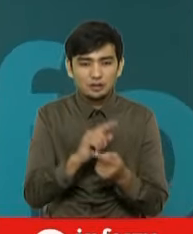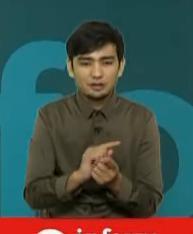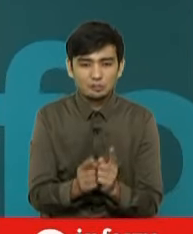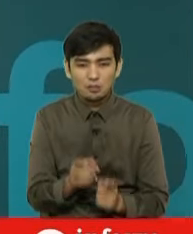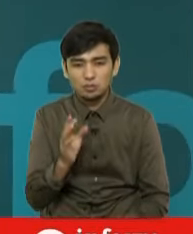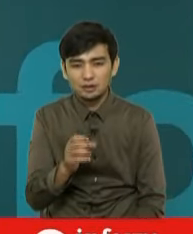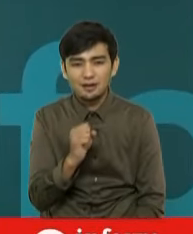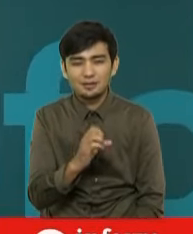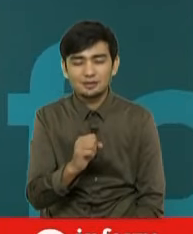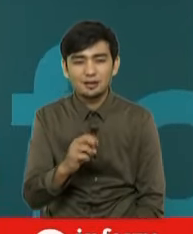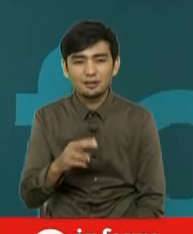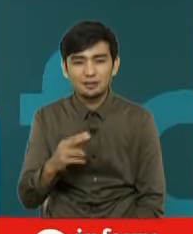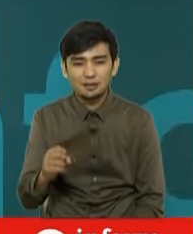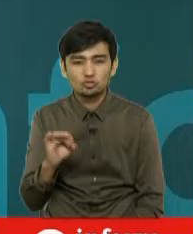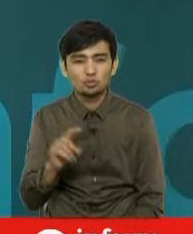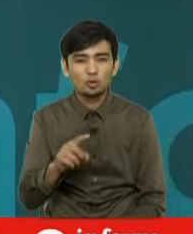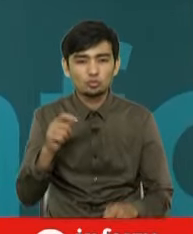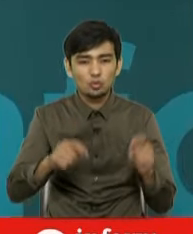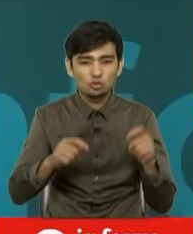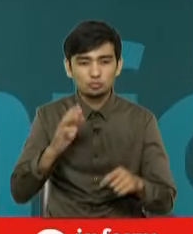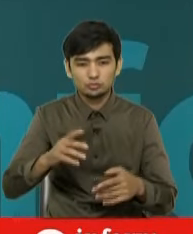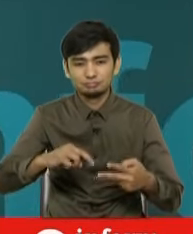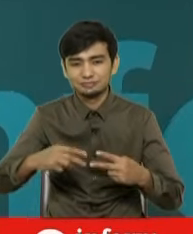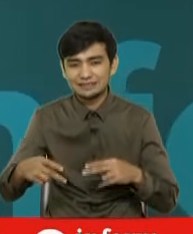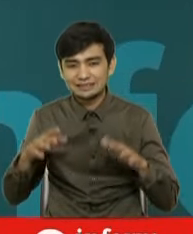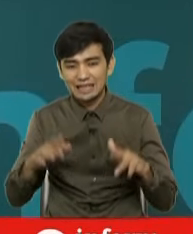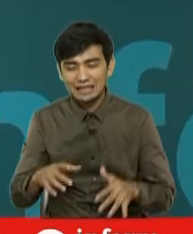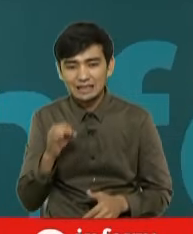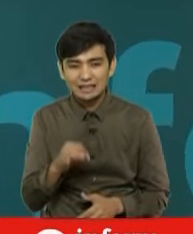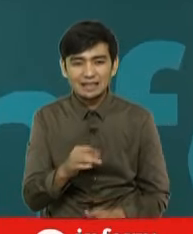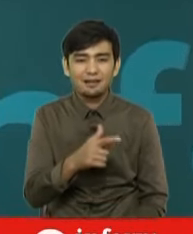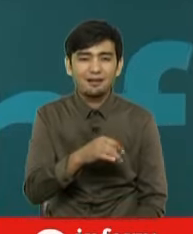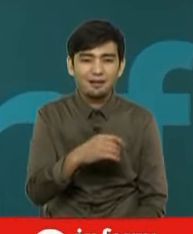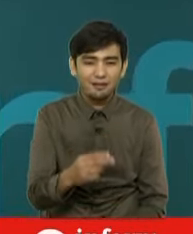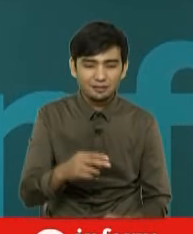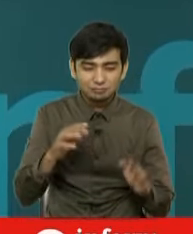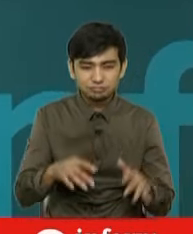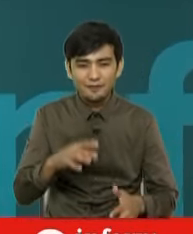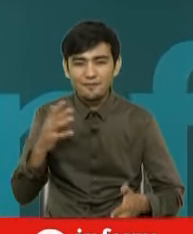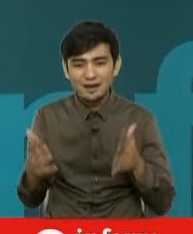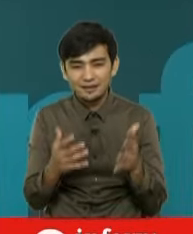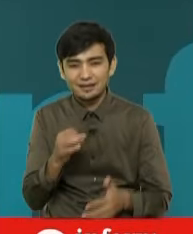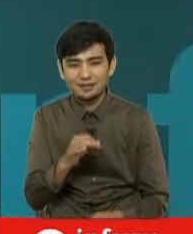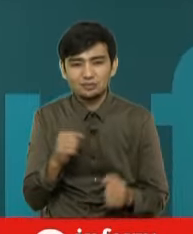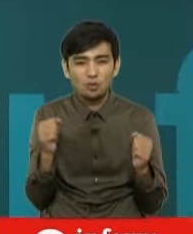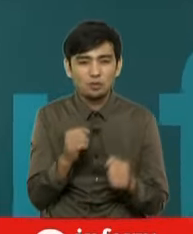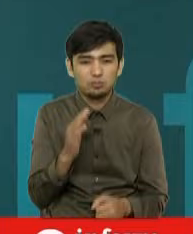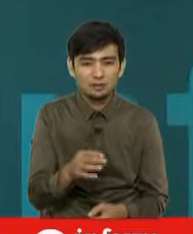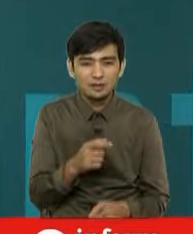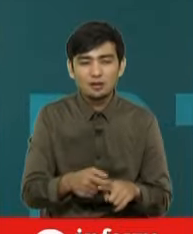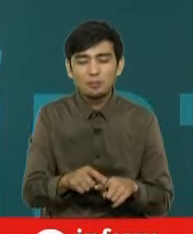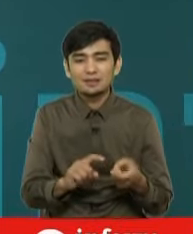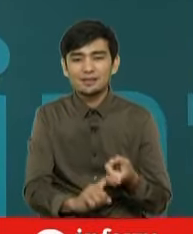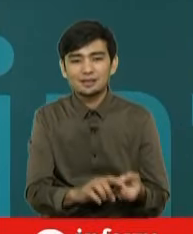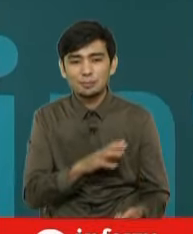по осадкам, что дождь переходит в снег, по грозе, по граду, по ветру и по заморозкам. Это было связано